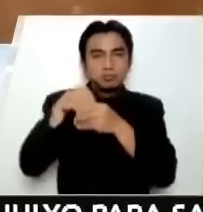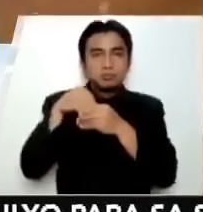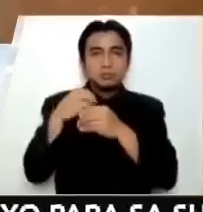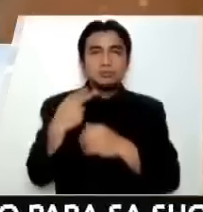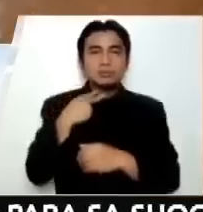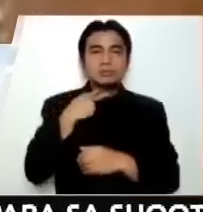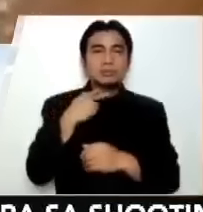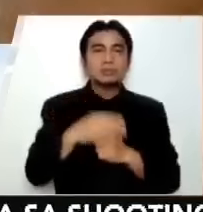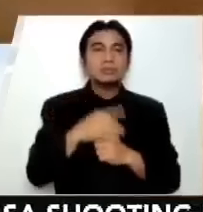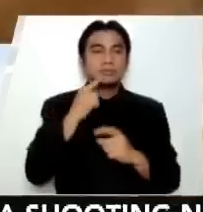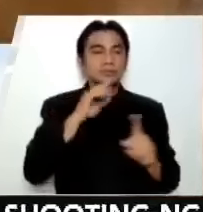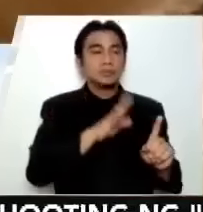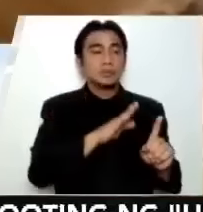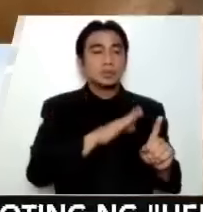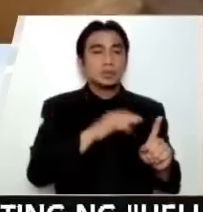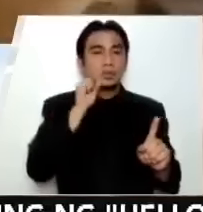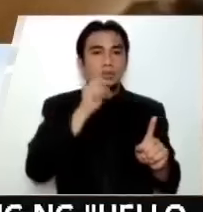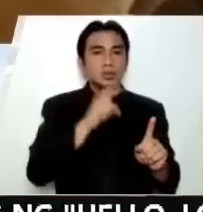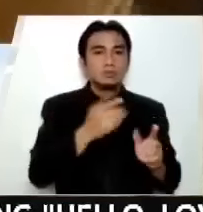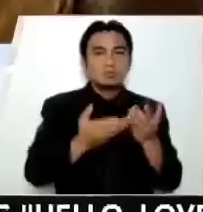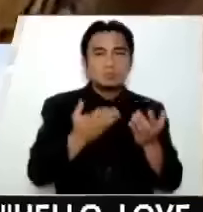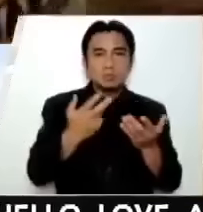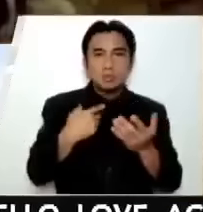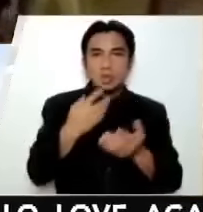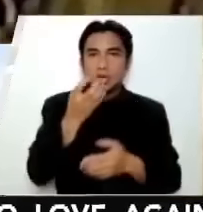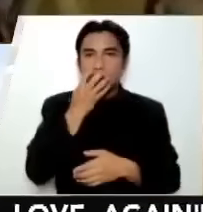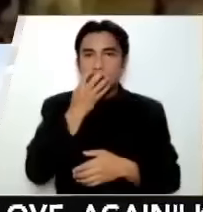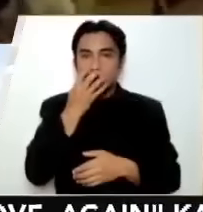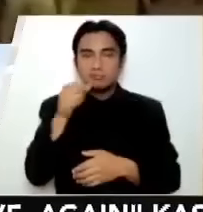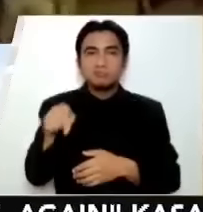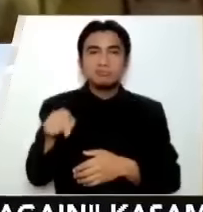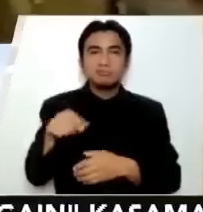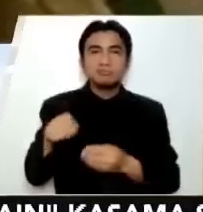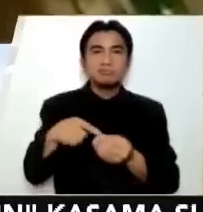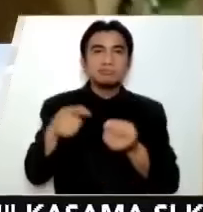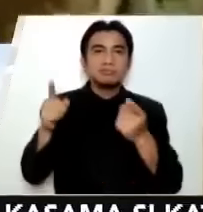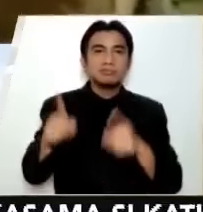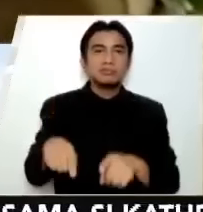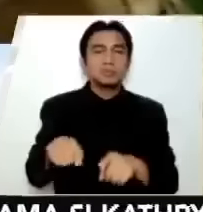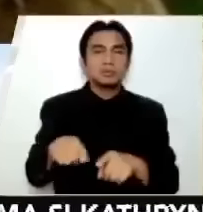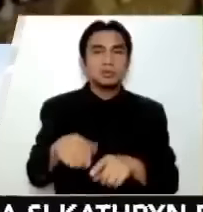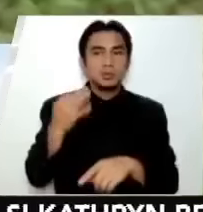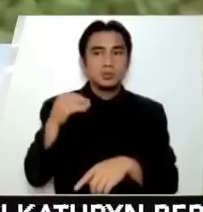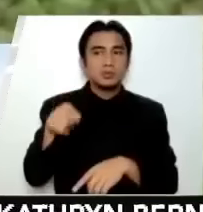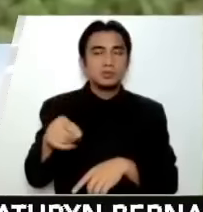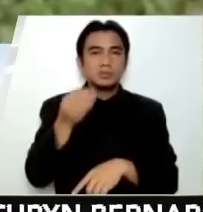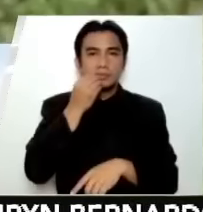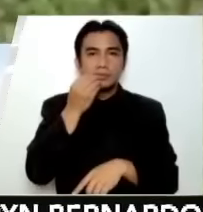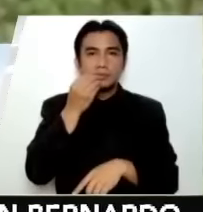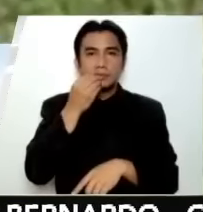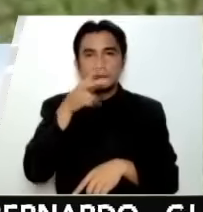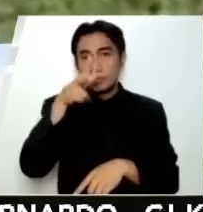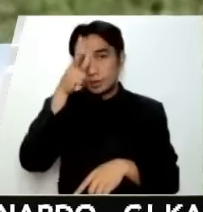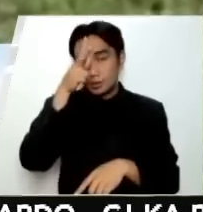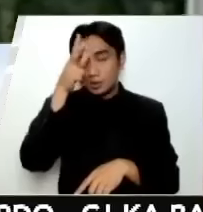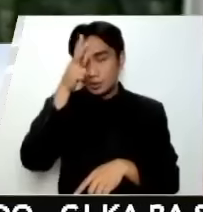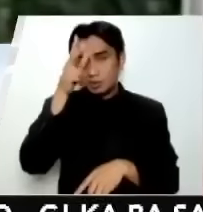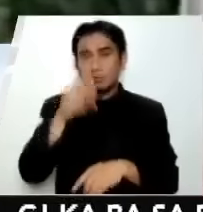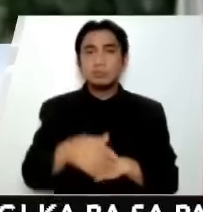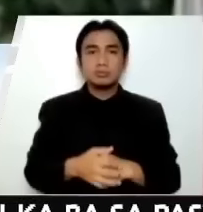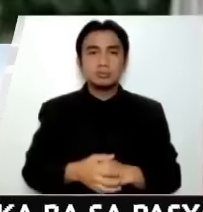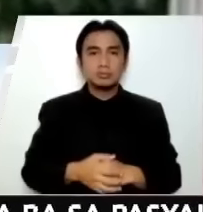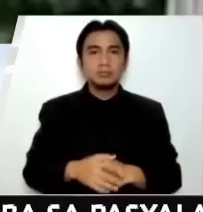anguk sa huling upload ni dongs fried chicken daw ang inulam nila ng umagang iyon bago umalis papunta sa kanyang